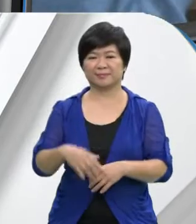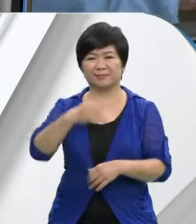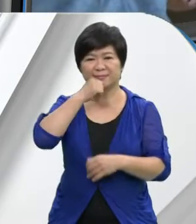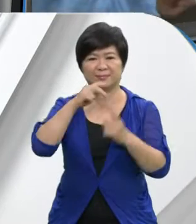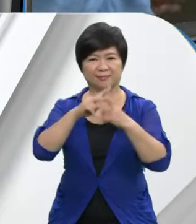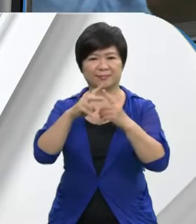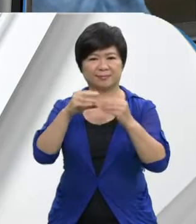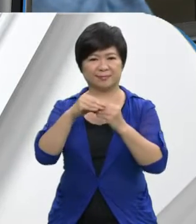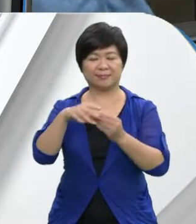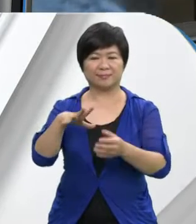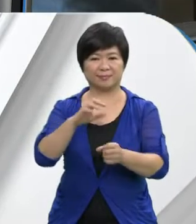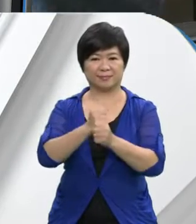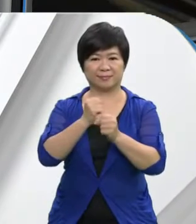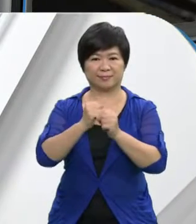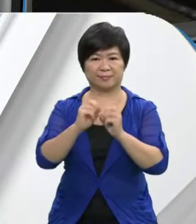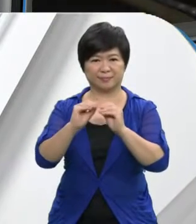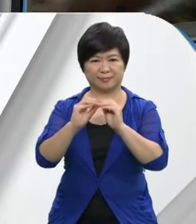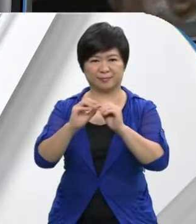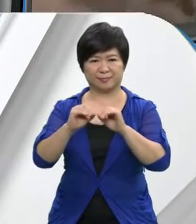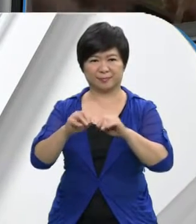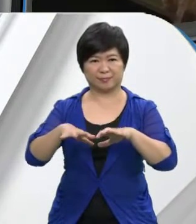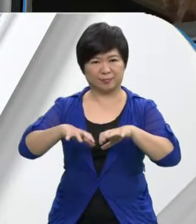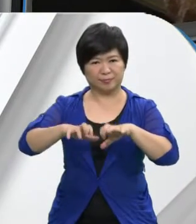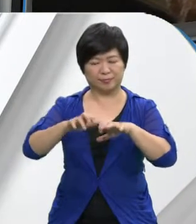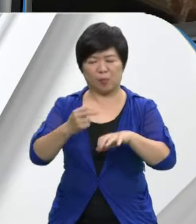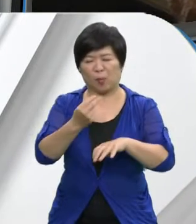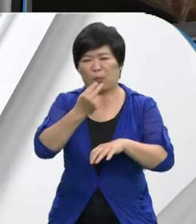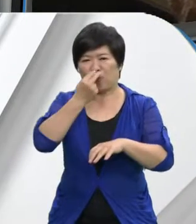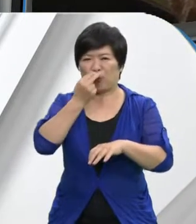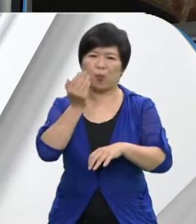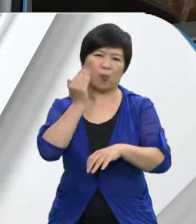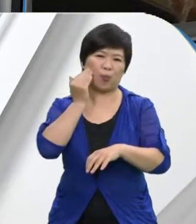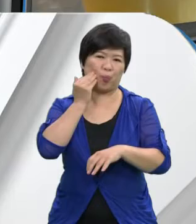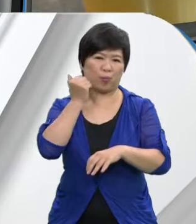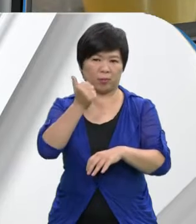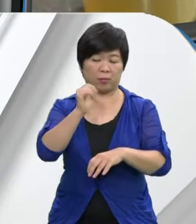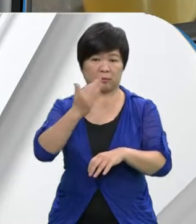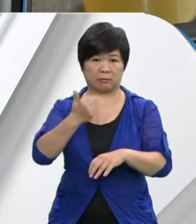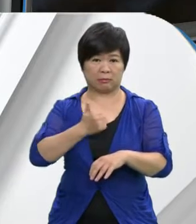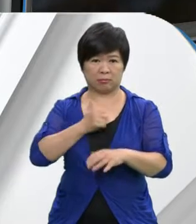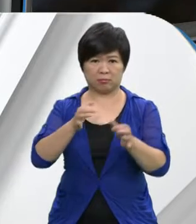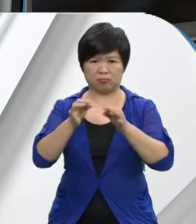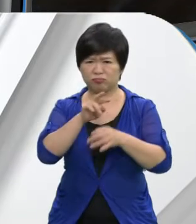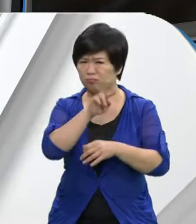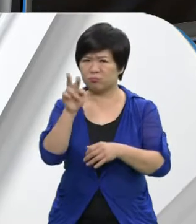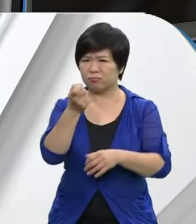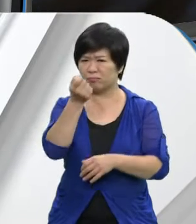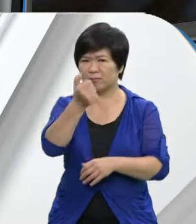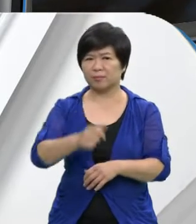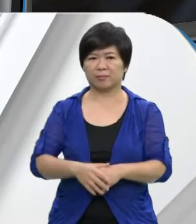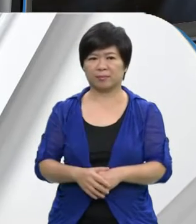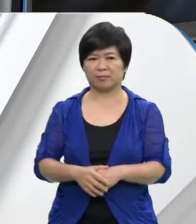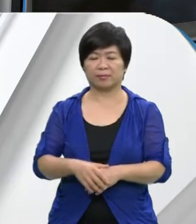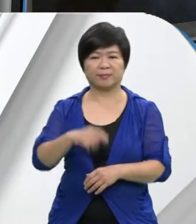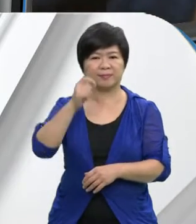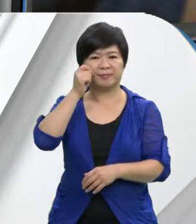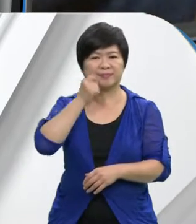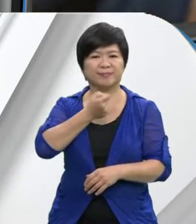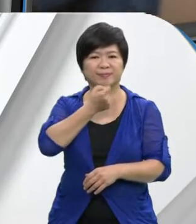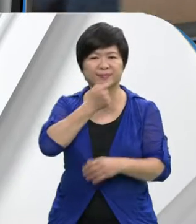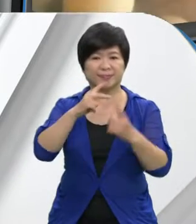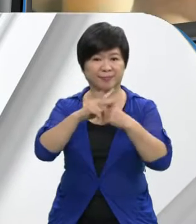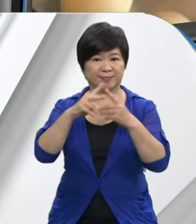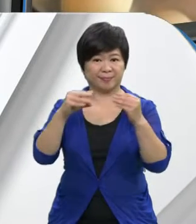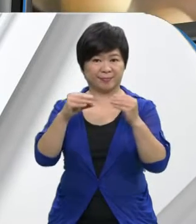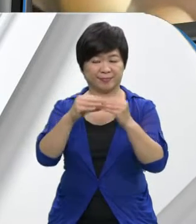台湾小麦作为面粉，不能用木材烤干的冬天片，我是面当还能唔拉普片，所以去年小麦可以